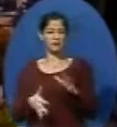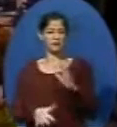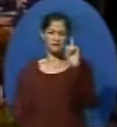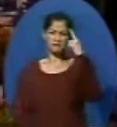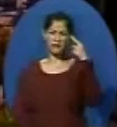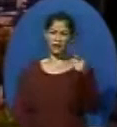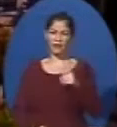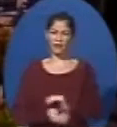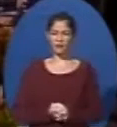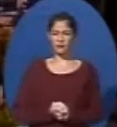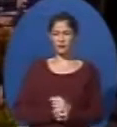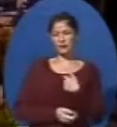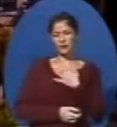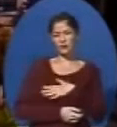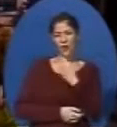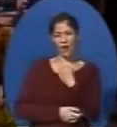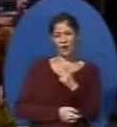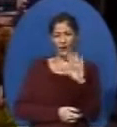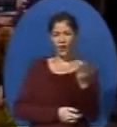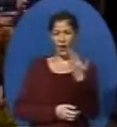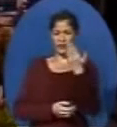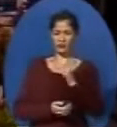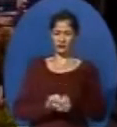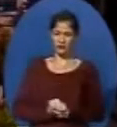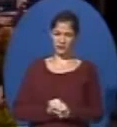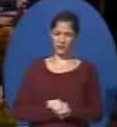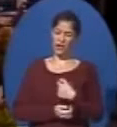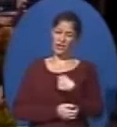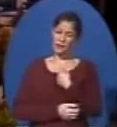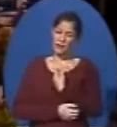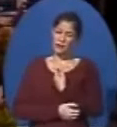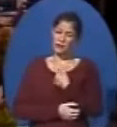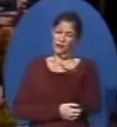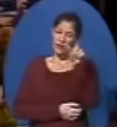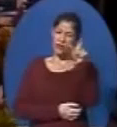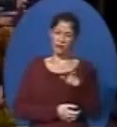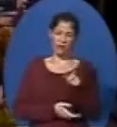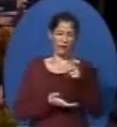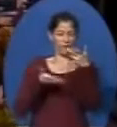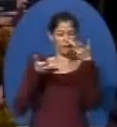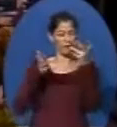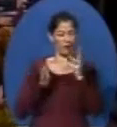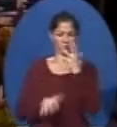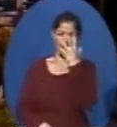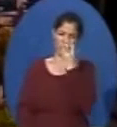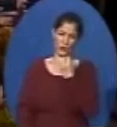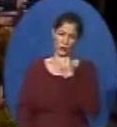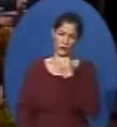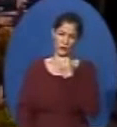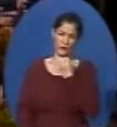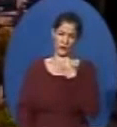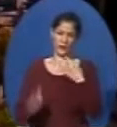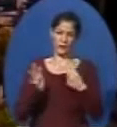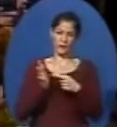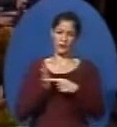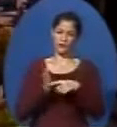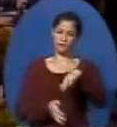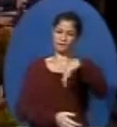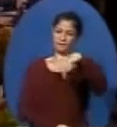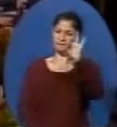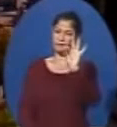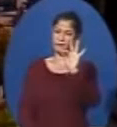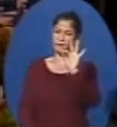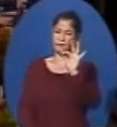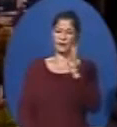באופן כללי, אני כאזרח כמובן מאוד מאוד עצוב, מפני שפה התגלתה